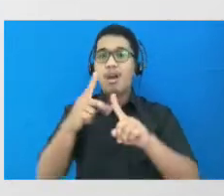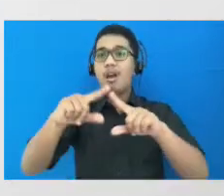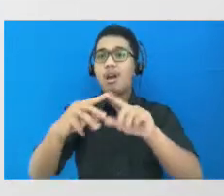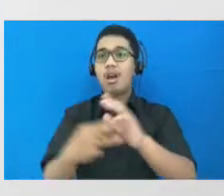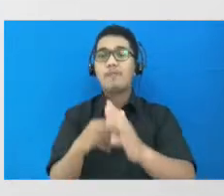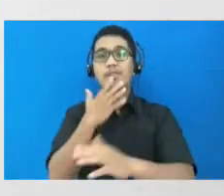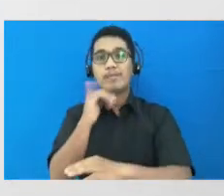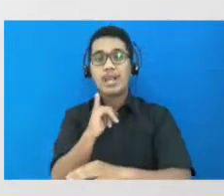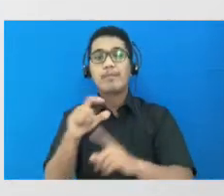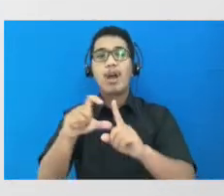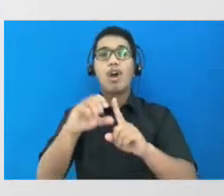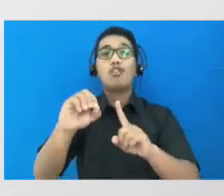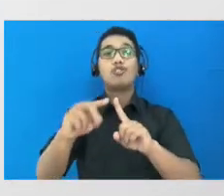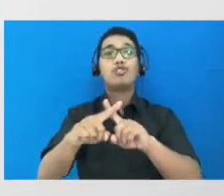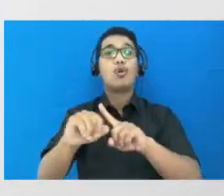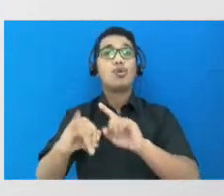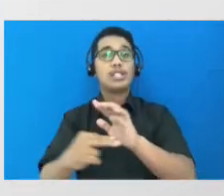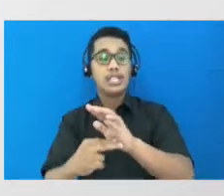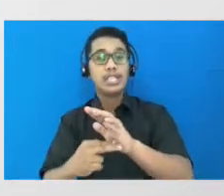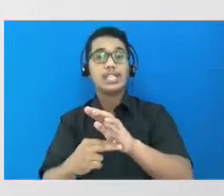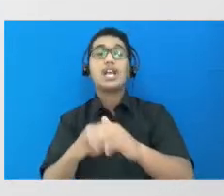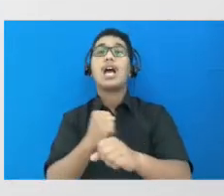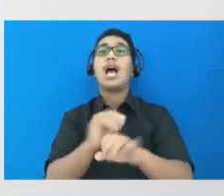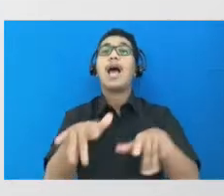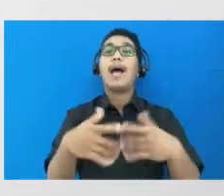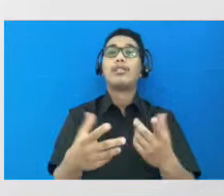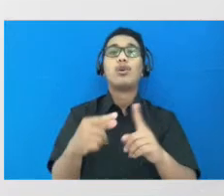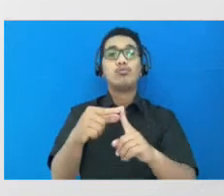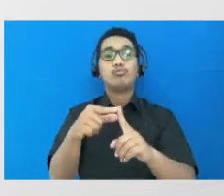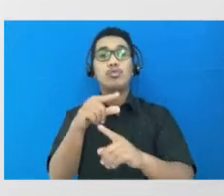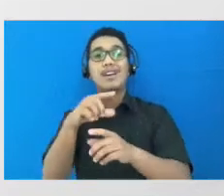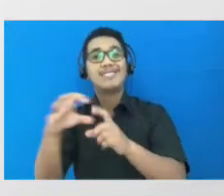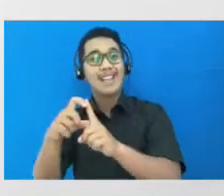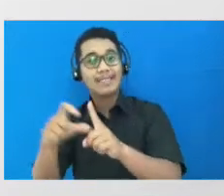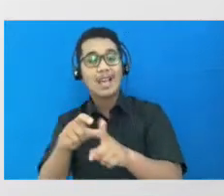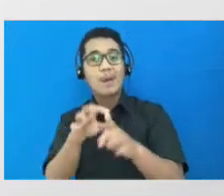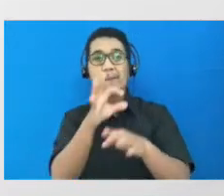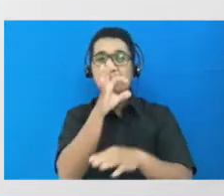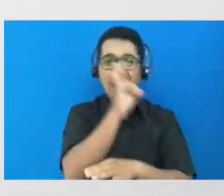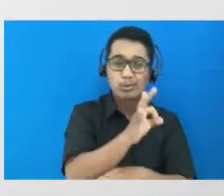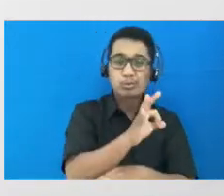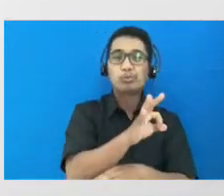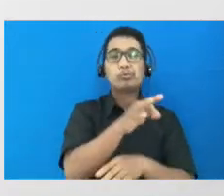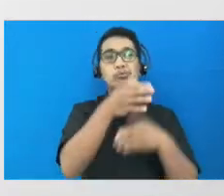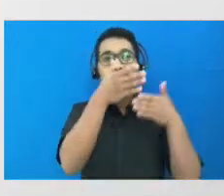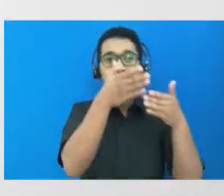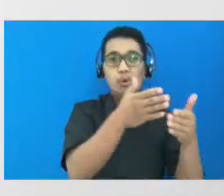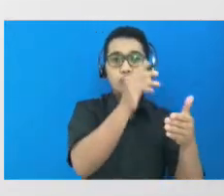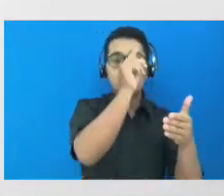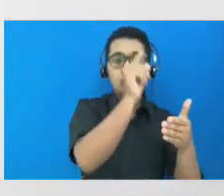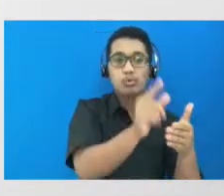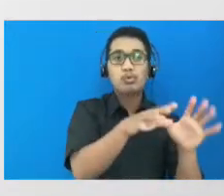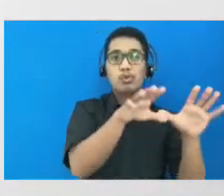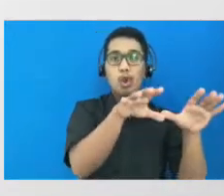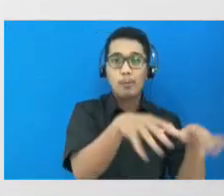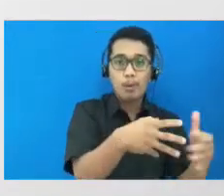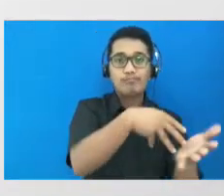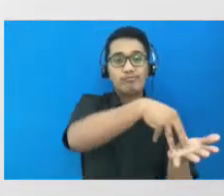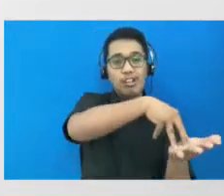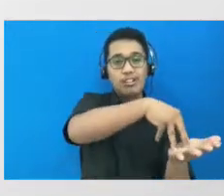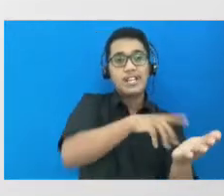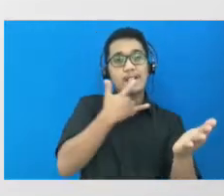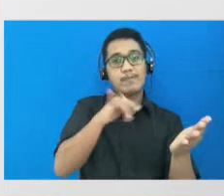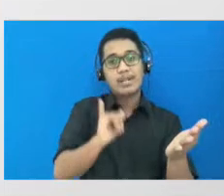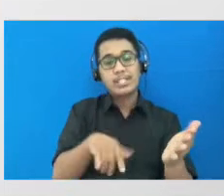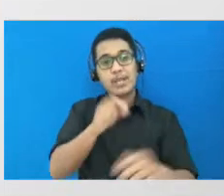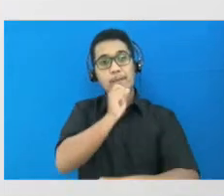ancaman doxing, pemalsuan data yang ini biasanya menargetkan kelompok rentan, termasuk pembela hak asasi manusia,